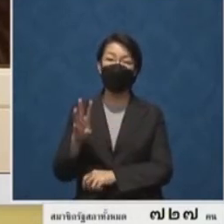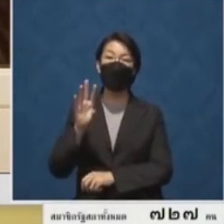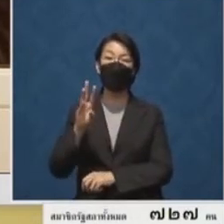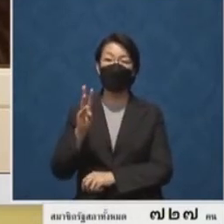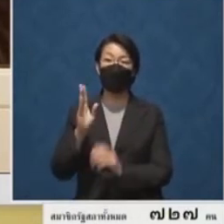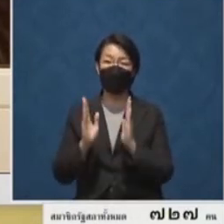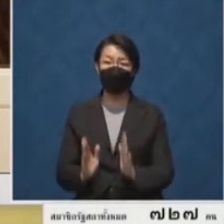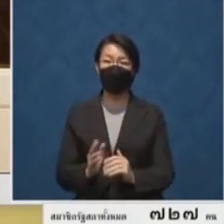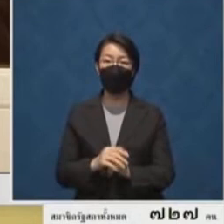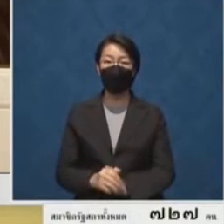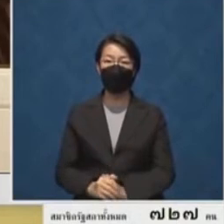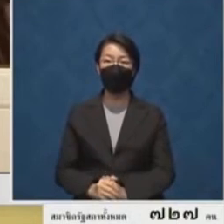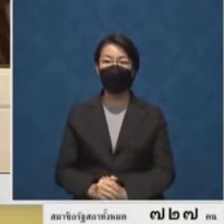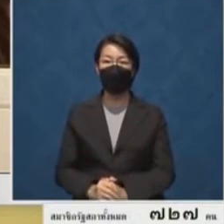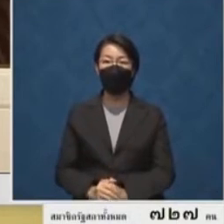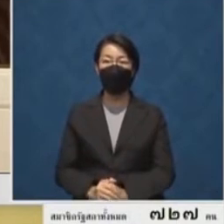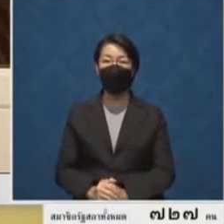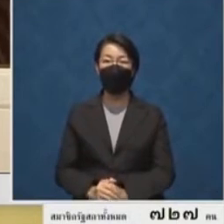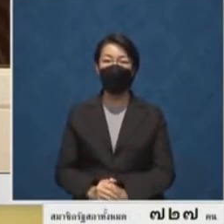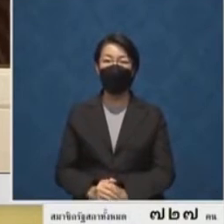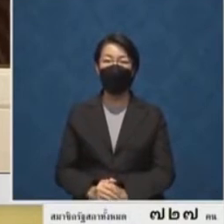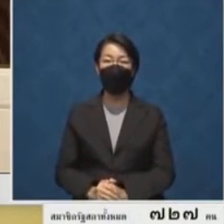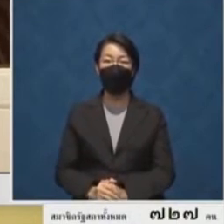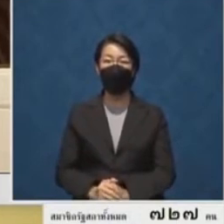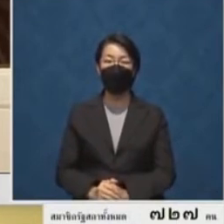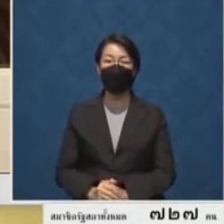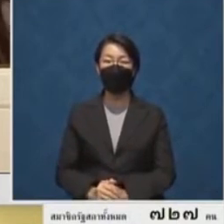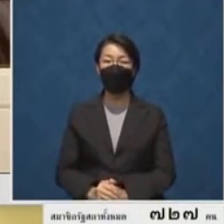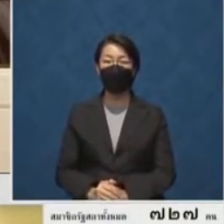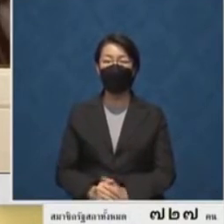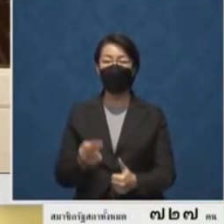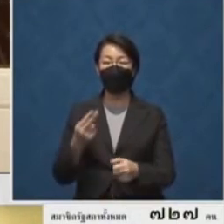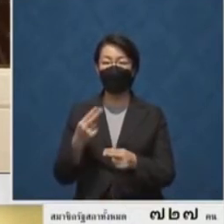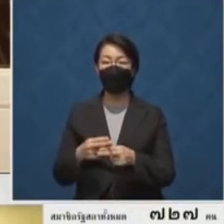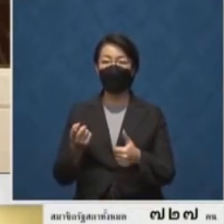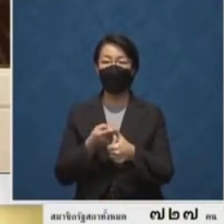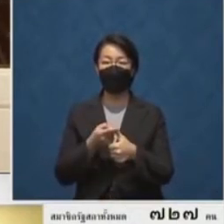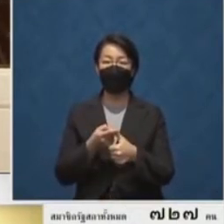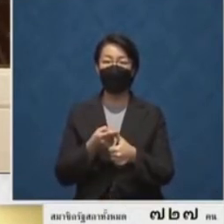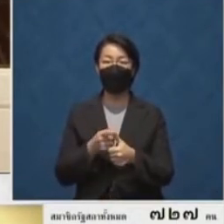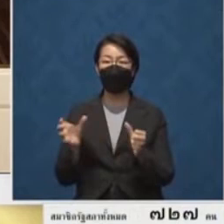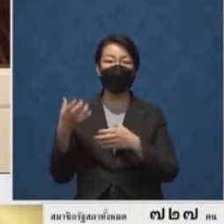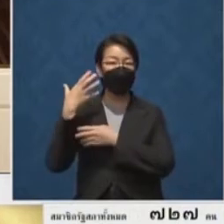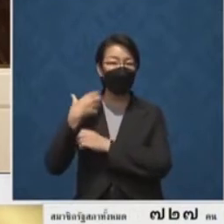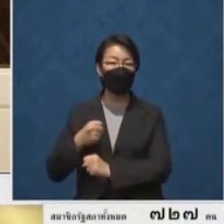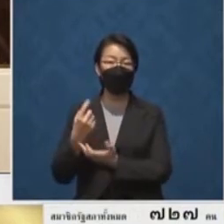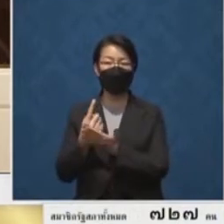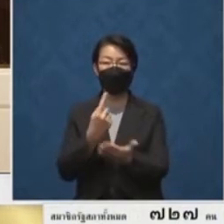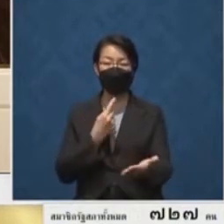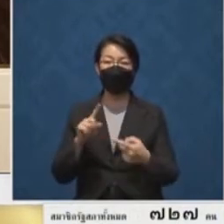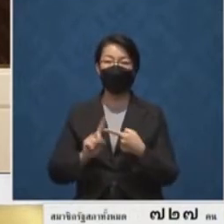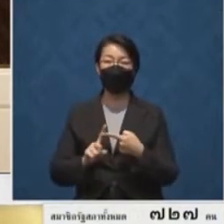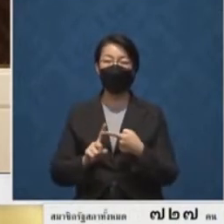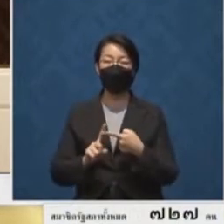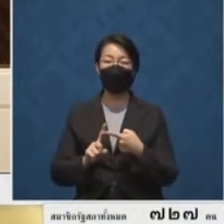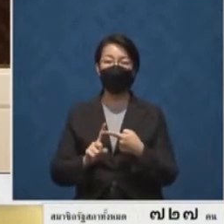ะครับนายธีรพัฒน์ปิ้งสุลกะพรรคประชาธิปัตย์นายกิติชัยเรือง